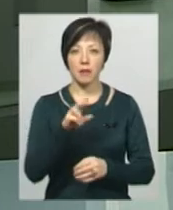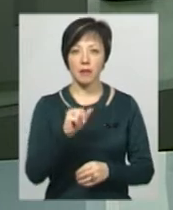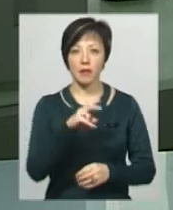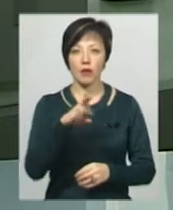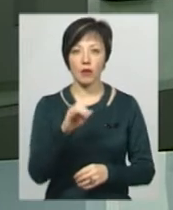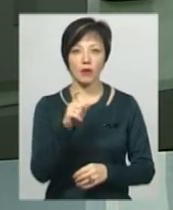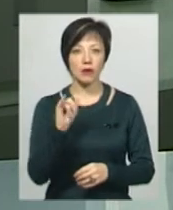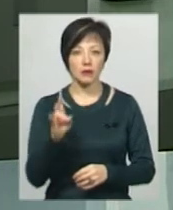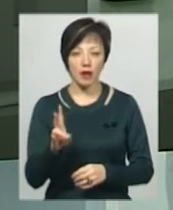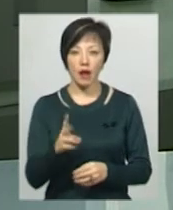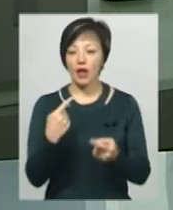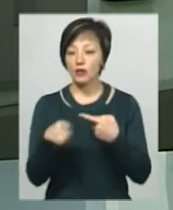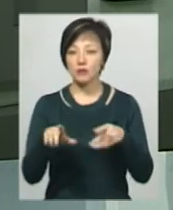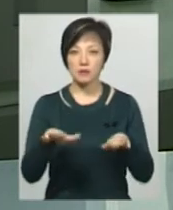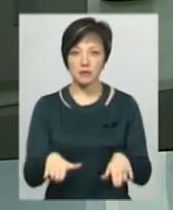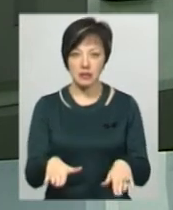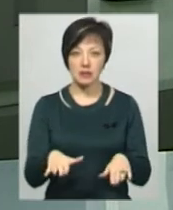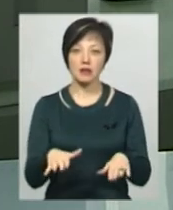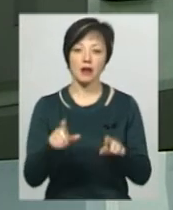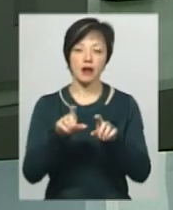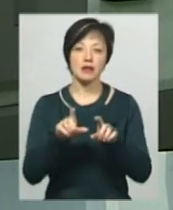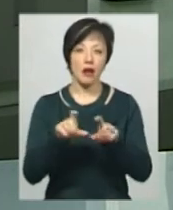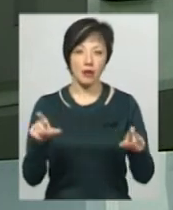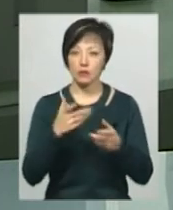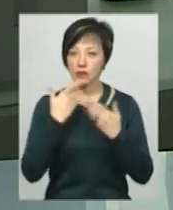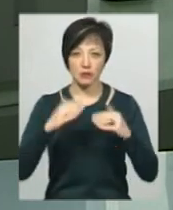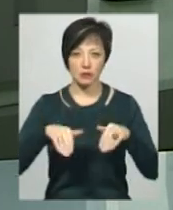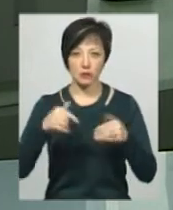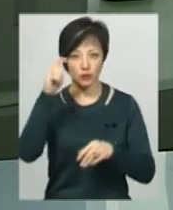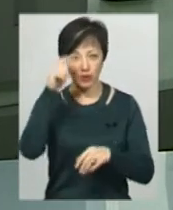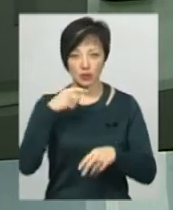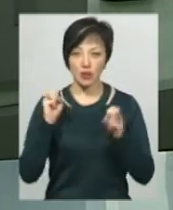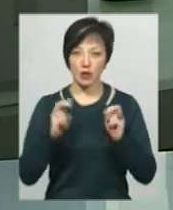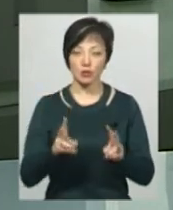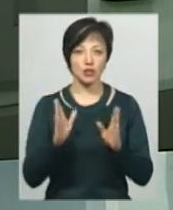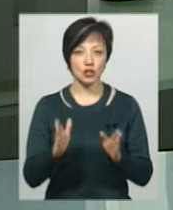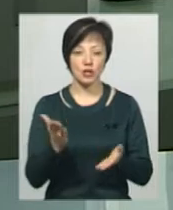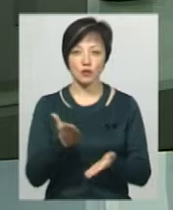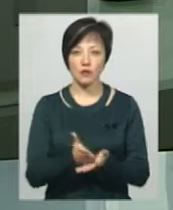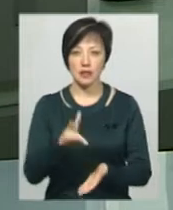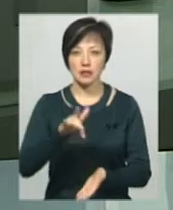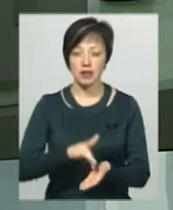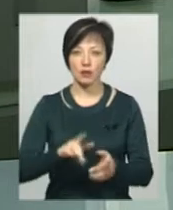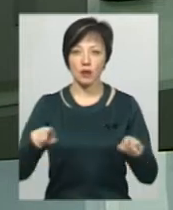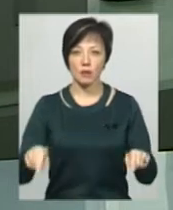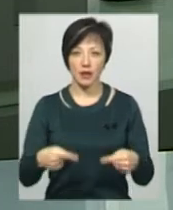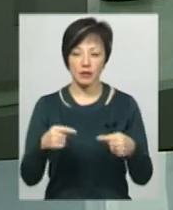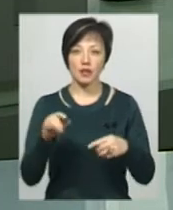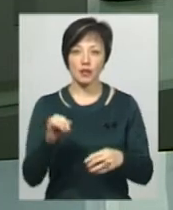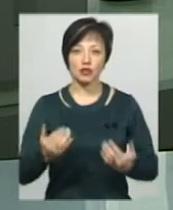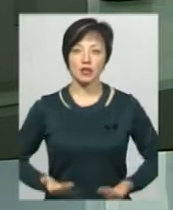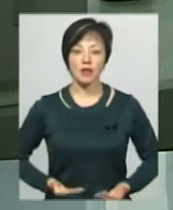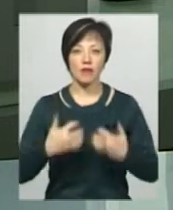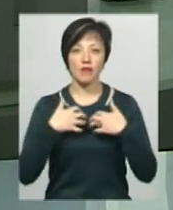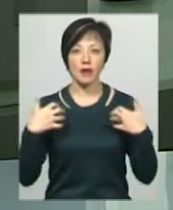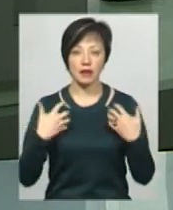Пальохіна, альтернативи розміщення притулку йому не запропонували. Чоловік каже, під загрозою не лише існування центру реабілітації, а й життя